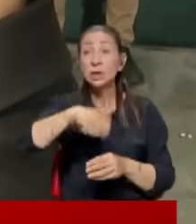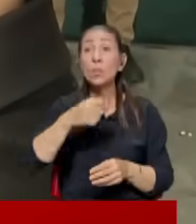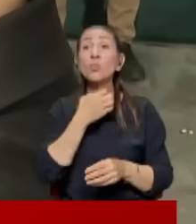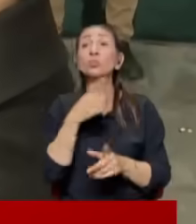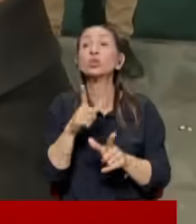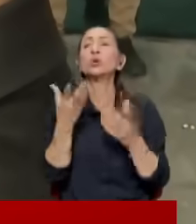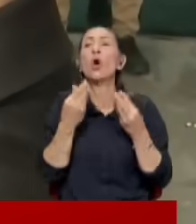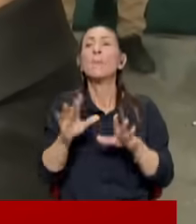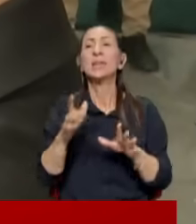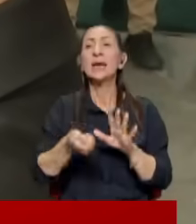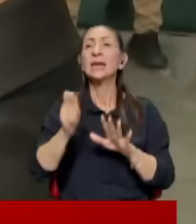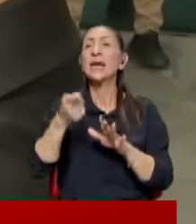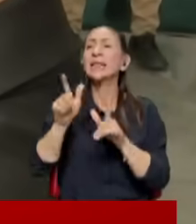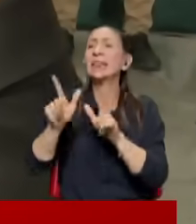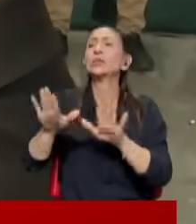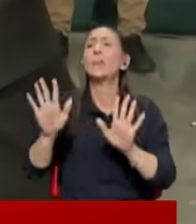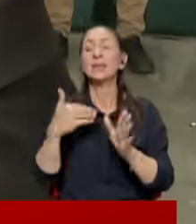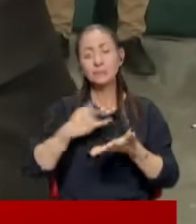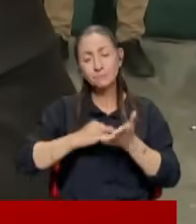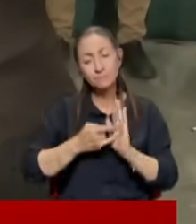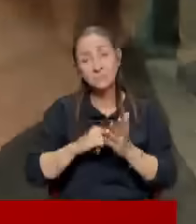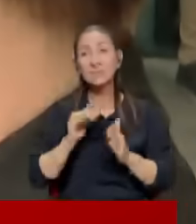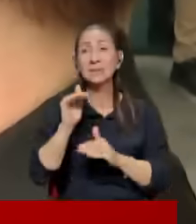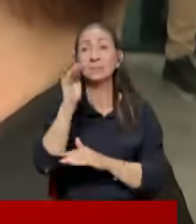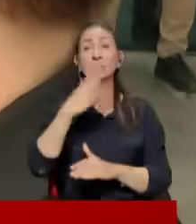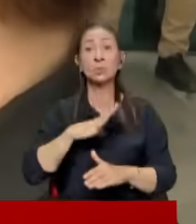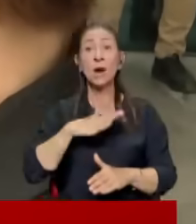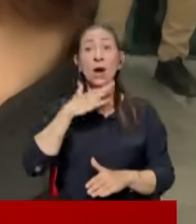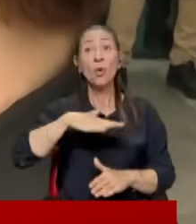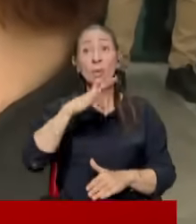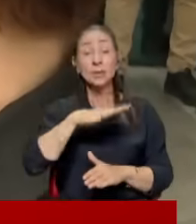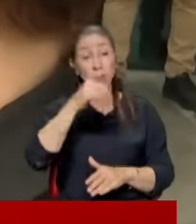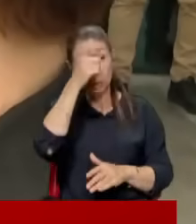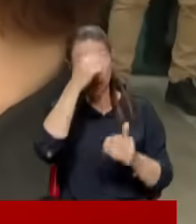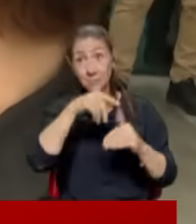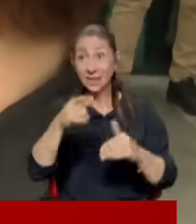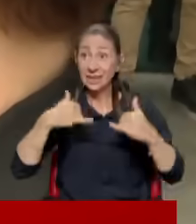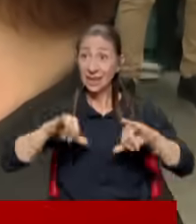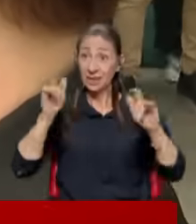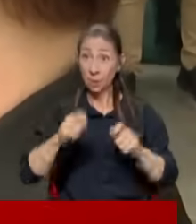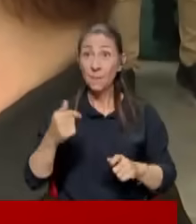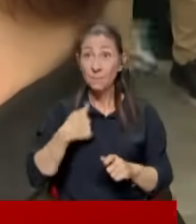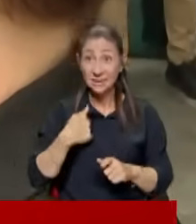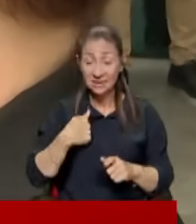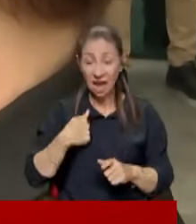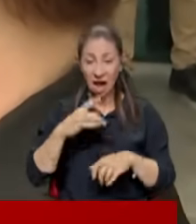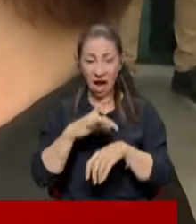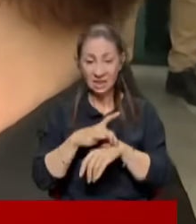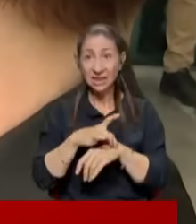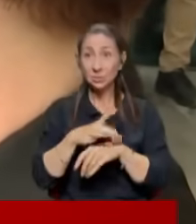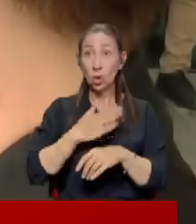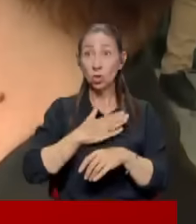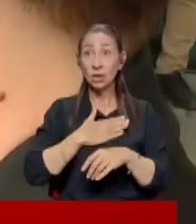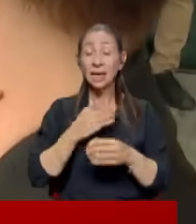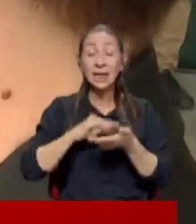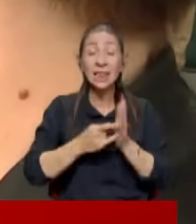muhtaç olmadan, kredilere muhtaç olmadan geçinmek istiyoruz. Avrupa'daki insanlar Türkiye'ye gelip tatil yapıyorlar ama biz hastanelerimiz